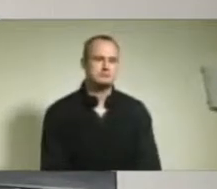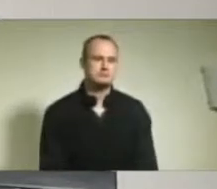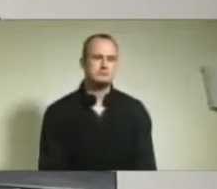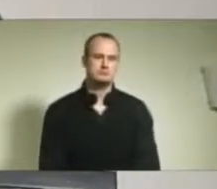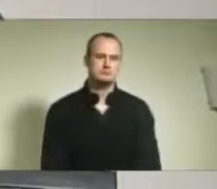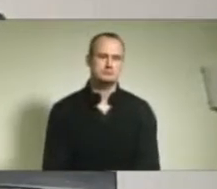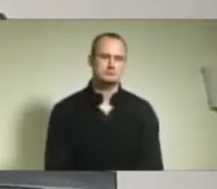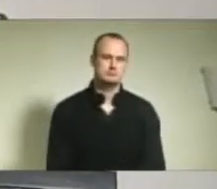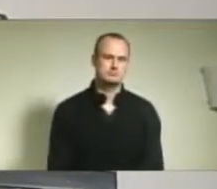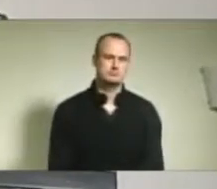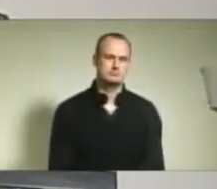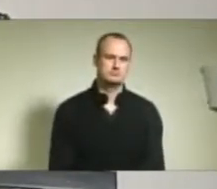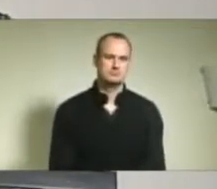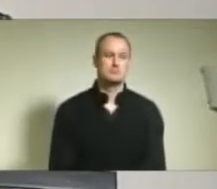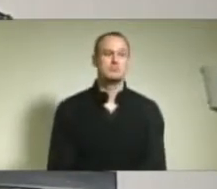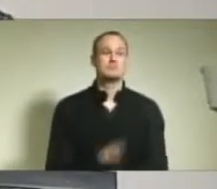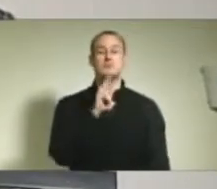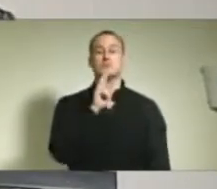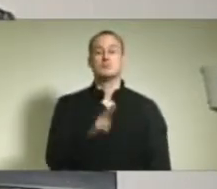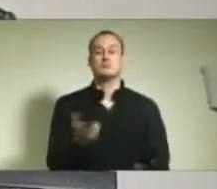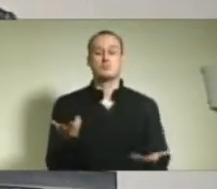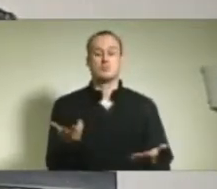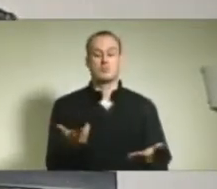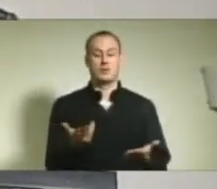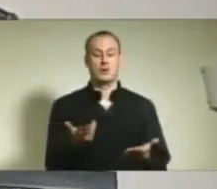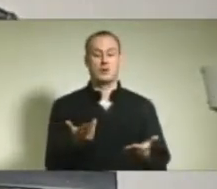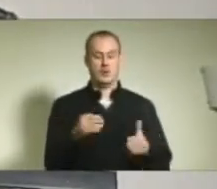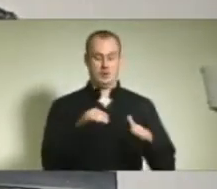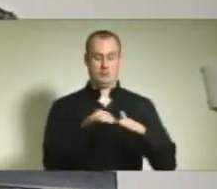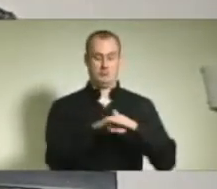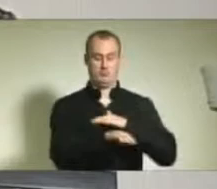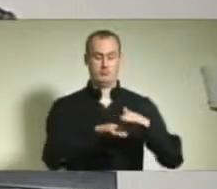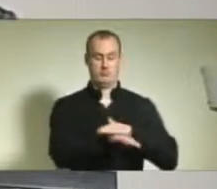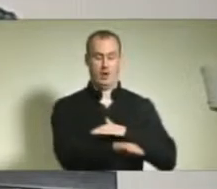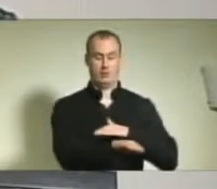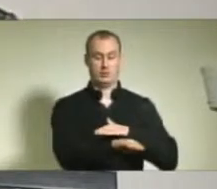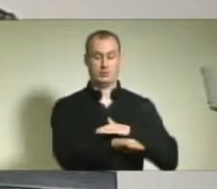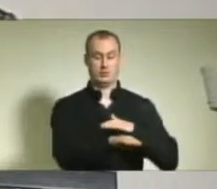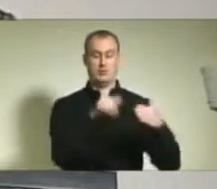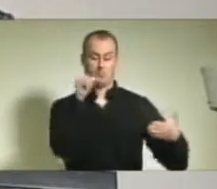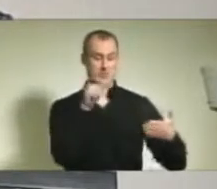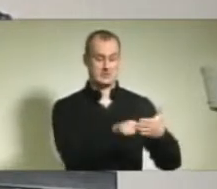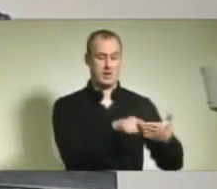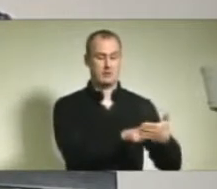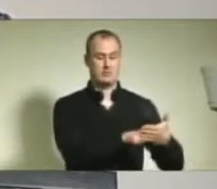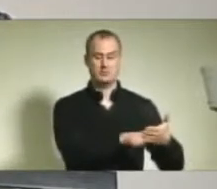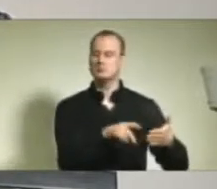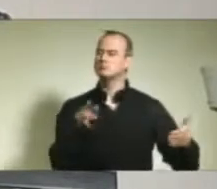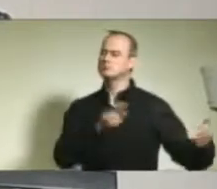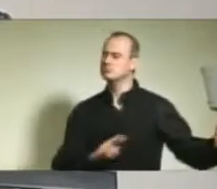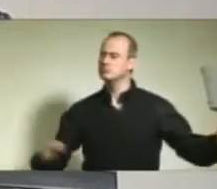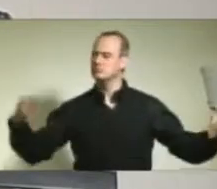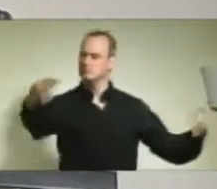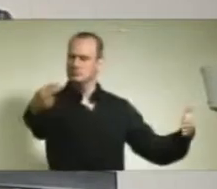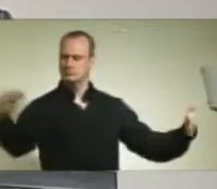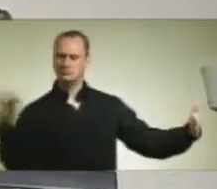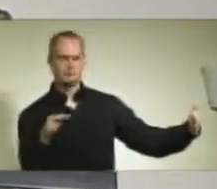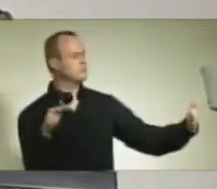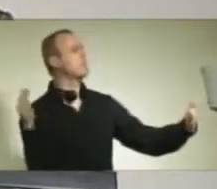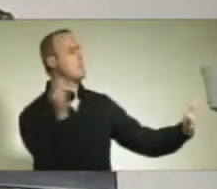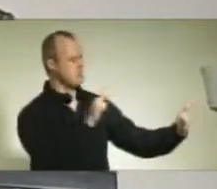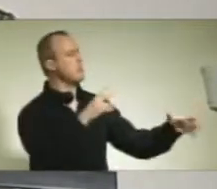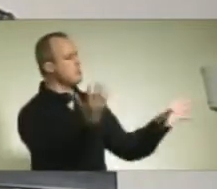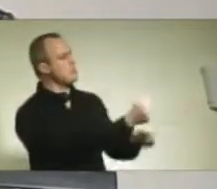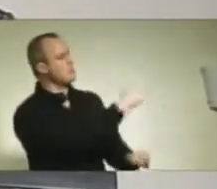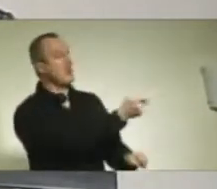Donc, notre banque postale, elle est perçue comme une réussite parce qu'on est quand même parti, on avait